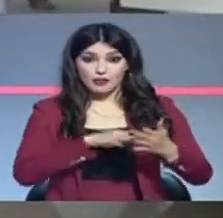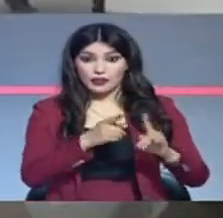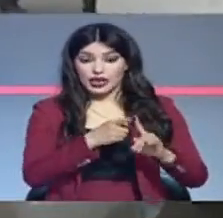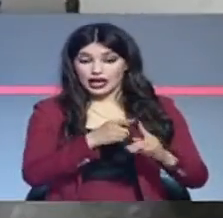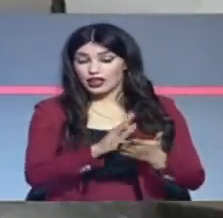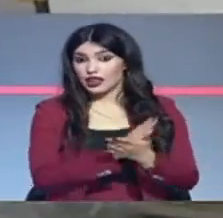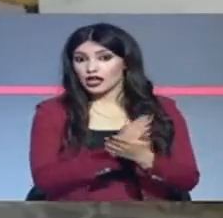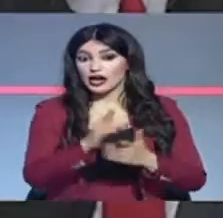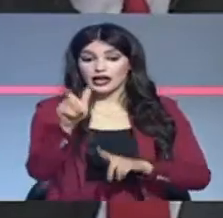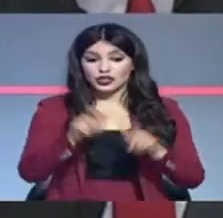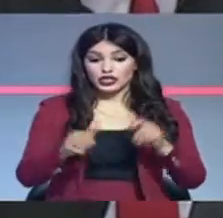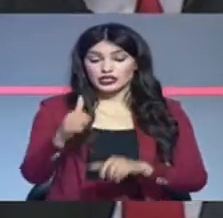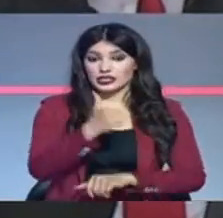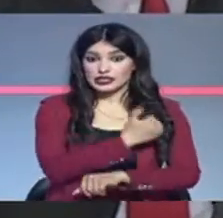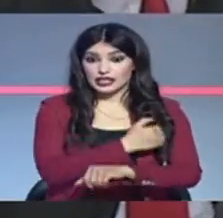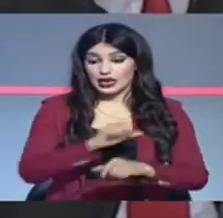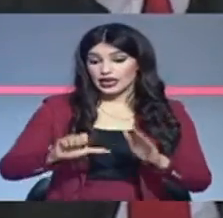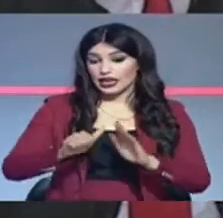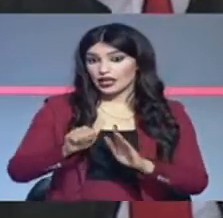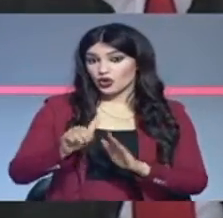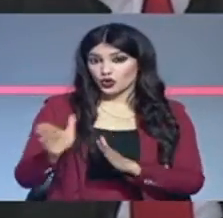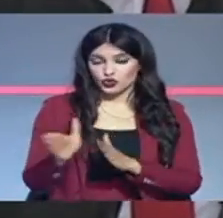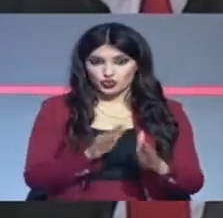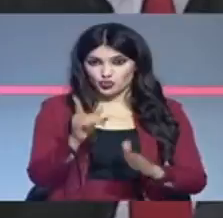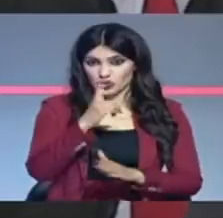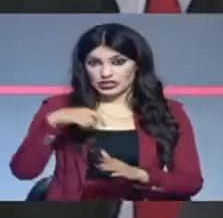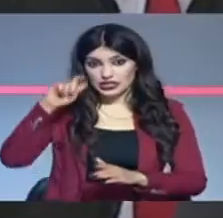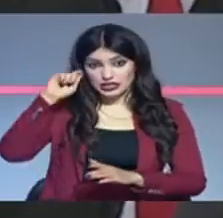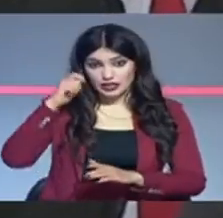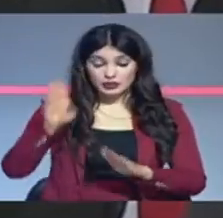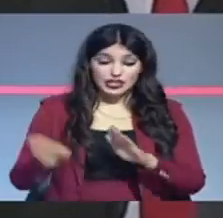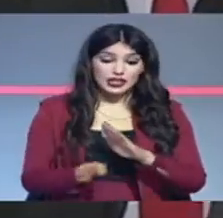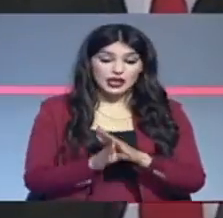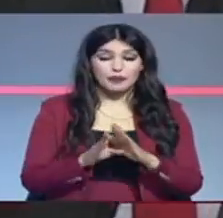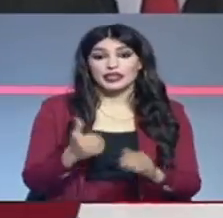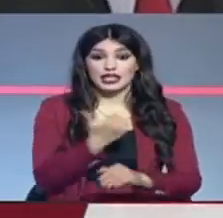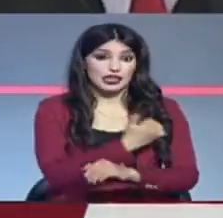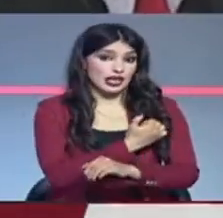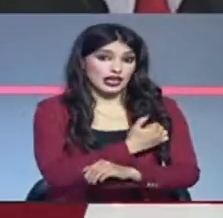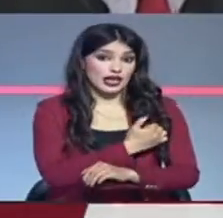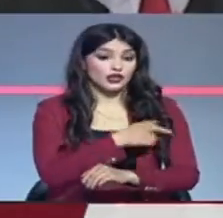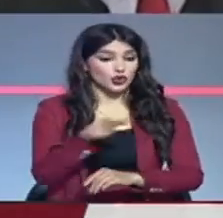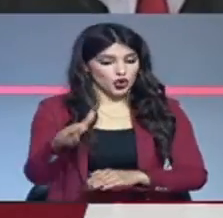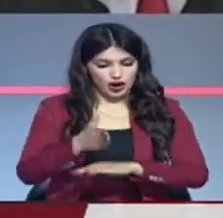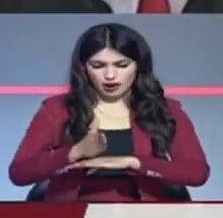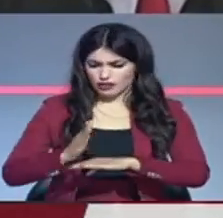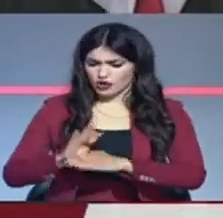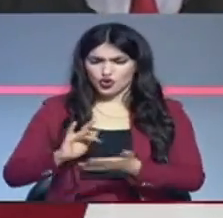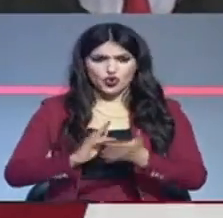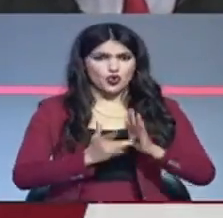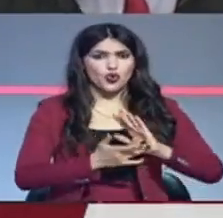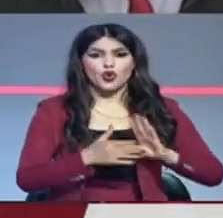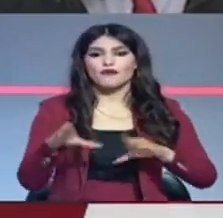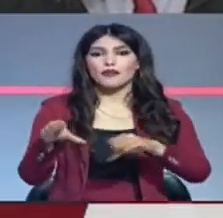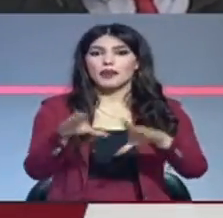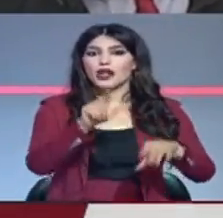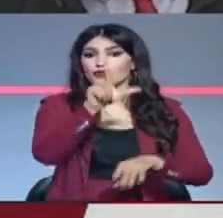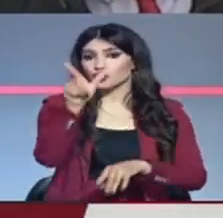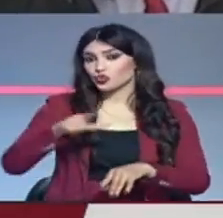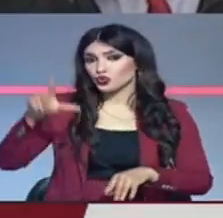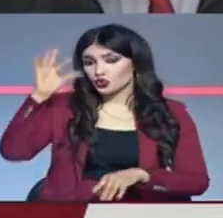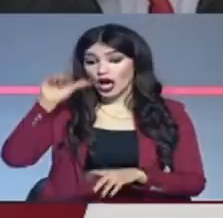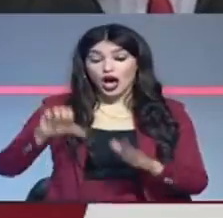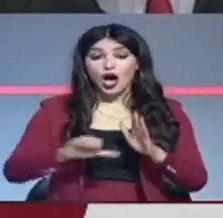تلقى التلقيح ان هذا السبت انطلاق الحمله الوطنيه للتلقيح احنا مستعدين لهذا في جميع جهه الجمهوريه او